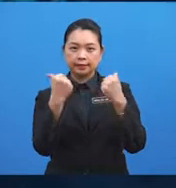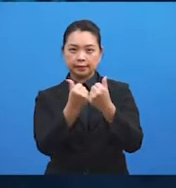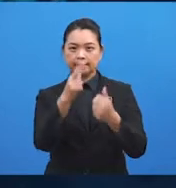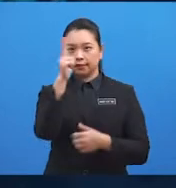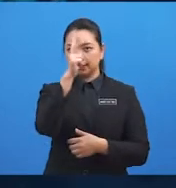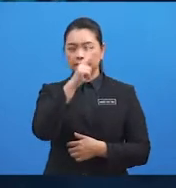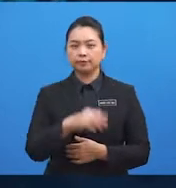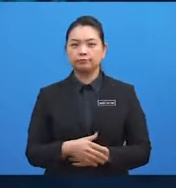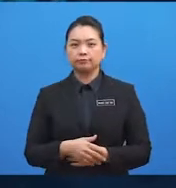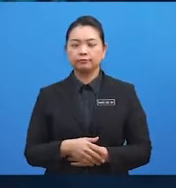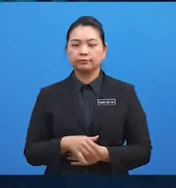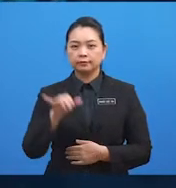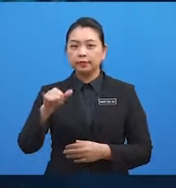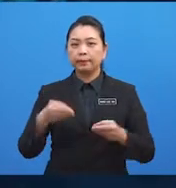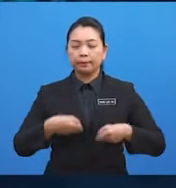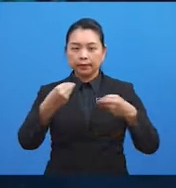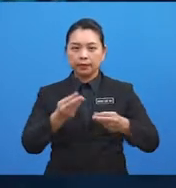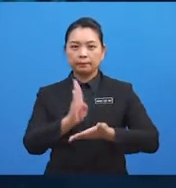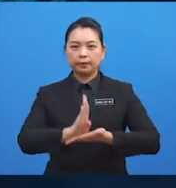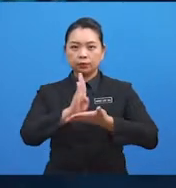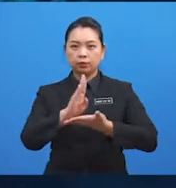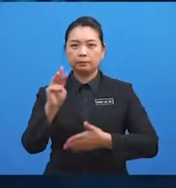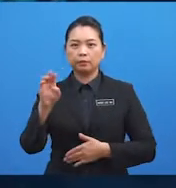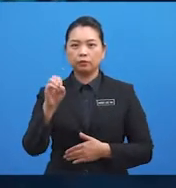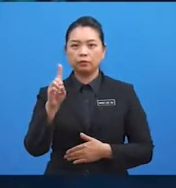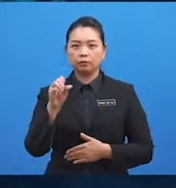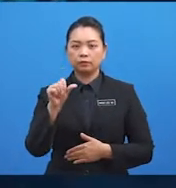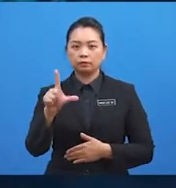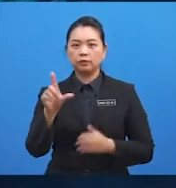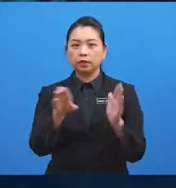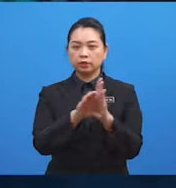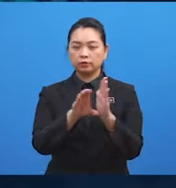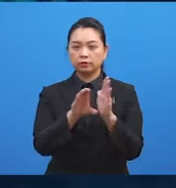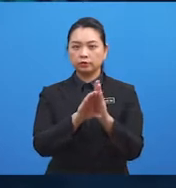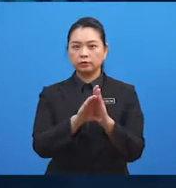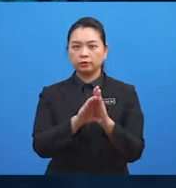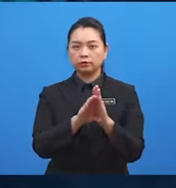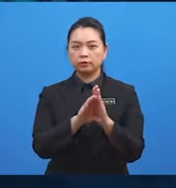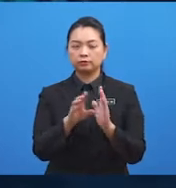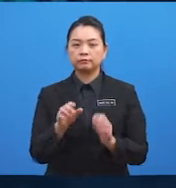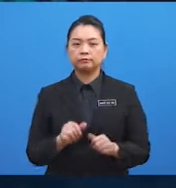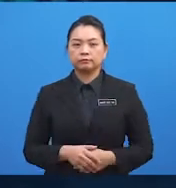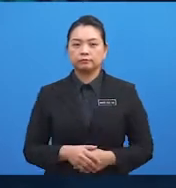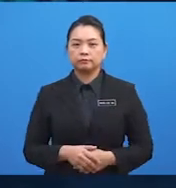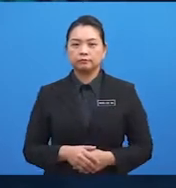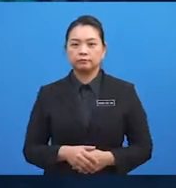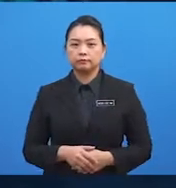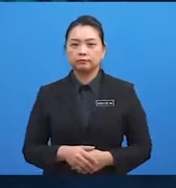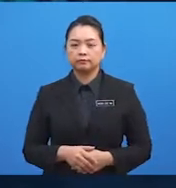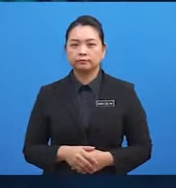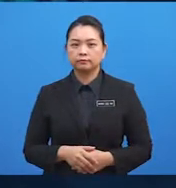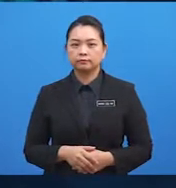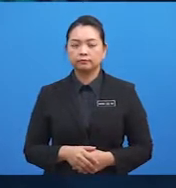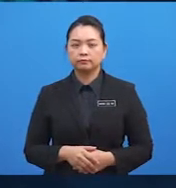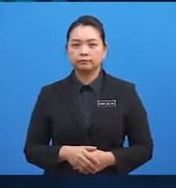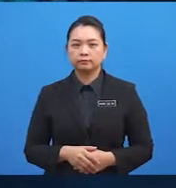kerajaan yang menawarkan bantuan modal. Contoh, agensi kerajaan yang menawarkan